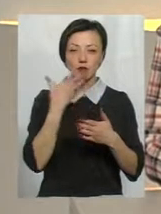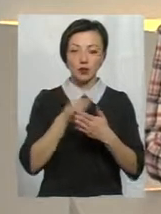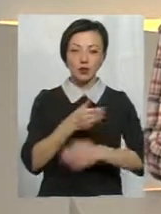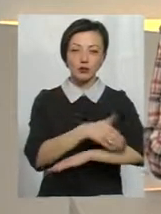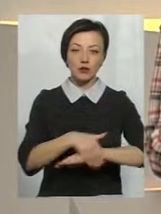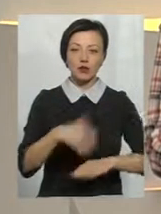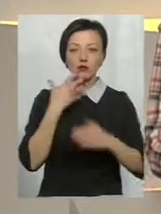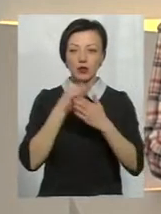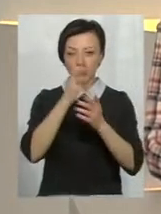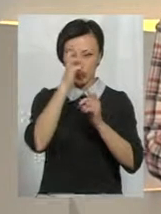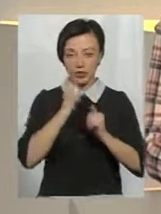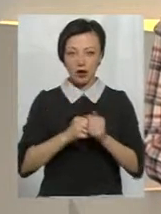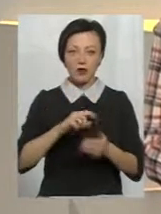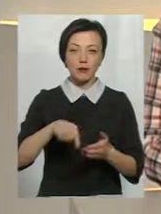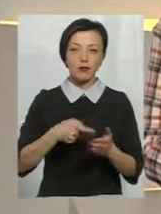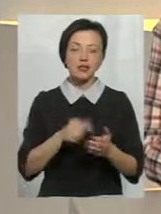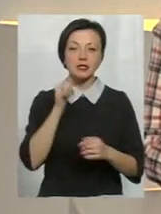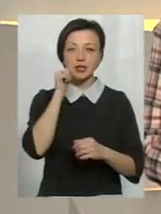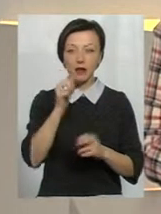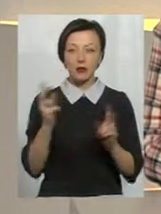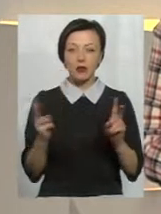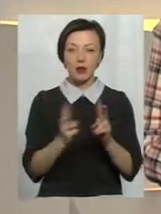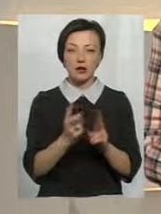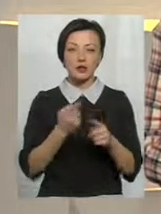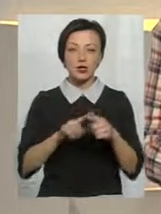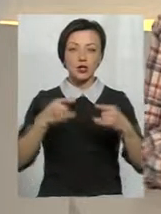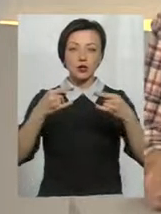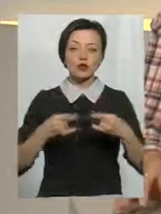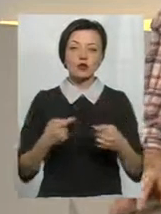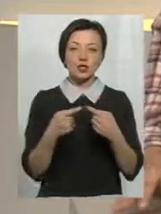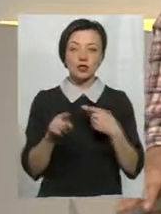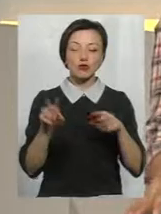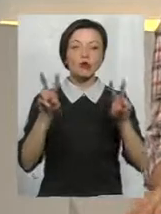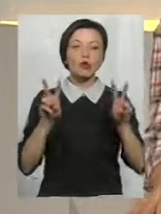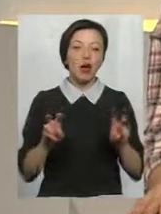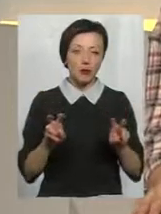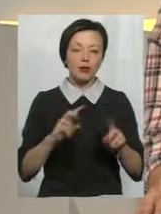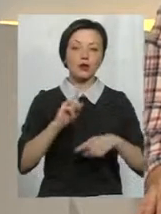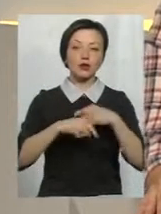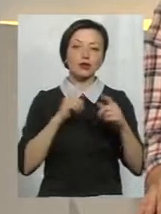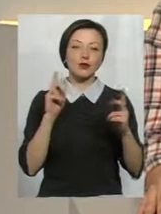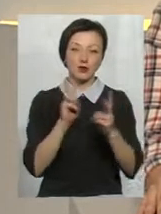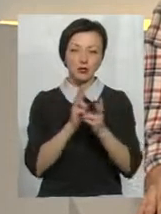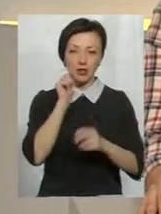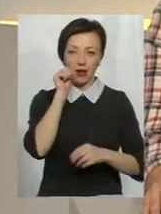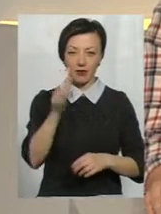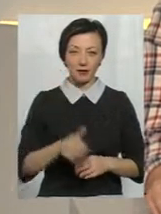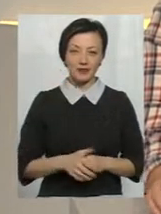своїй державі, у своєму місті. А вже завтра побачимось у цій студії з іншою темою. До завтра.